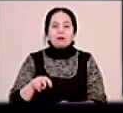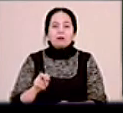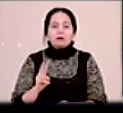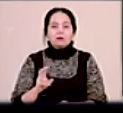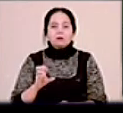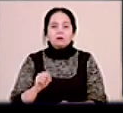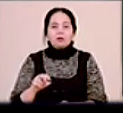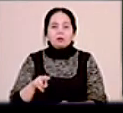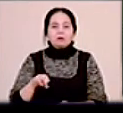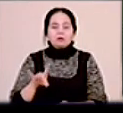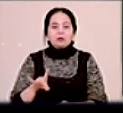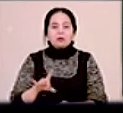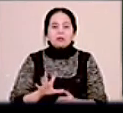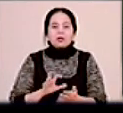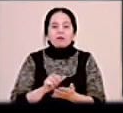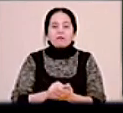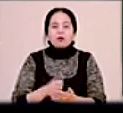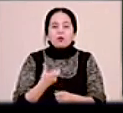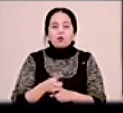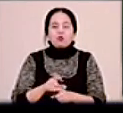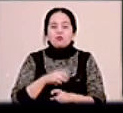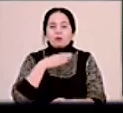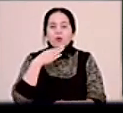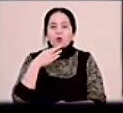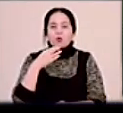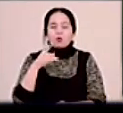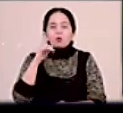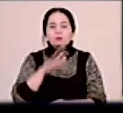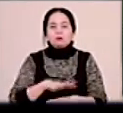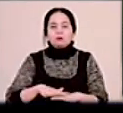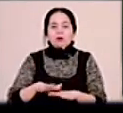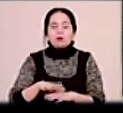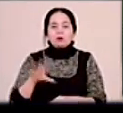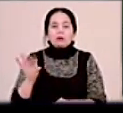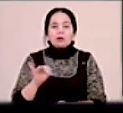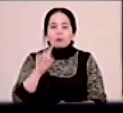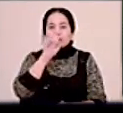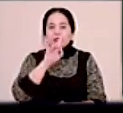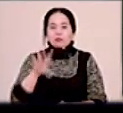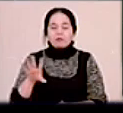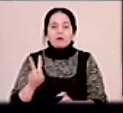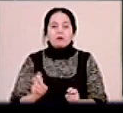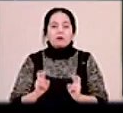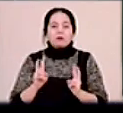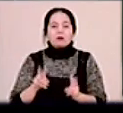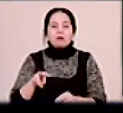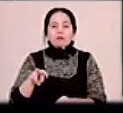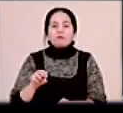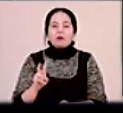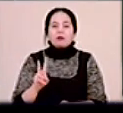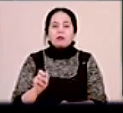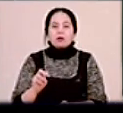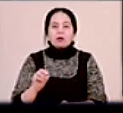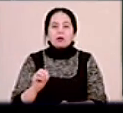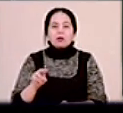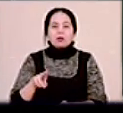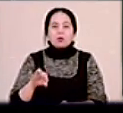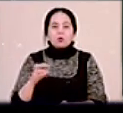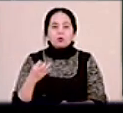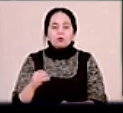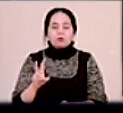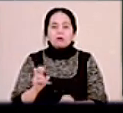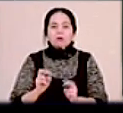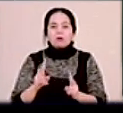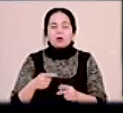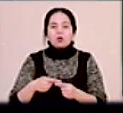Александр завоевал очень много стран и прославился, как Александр Македонский. Как и